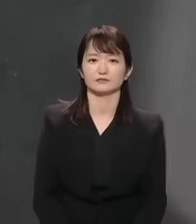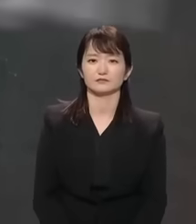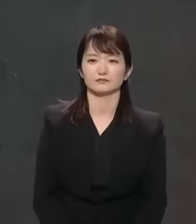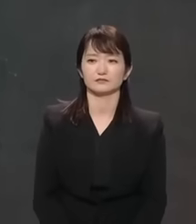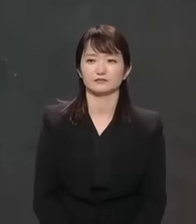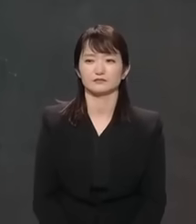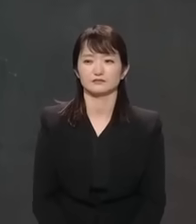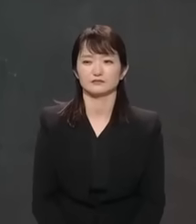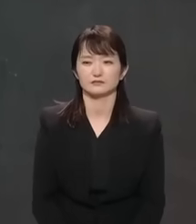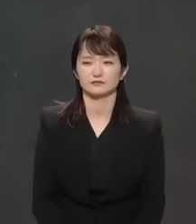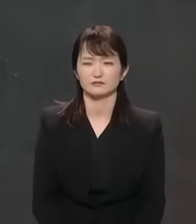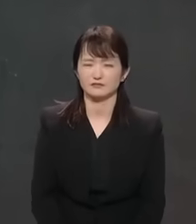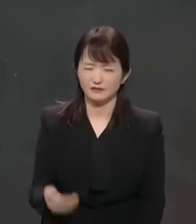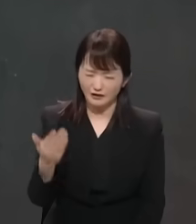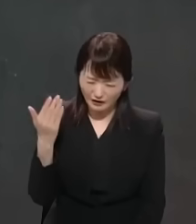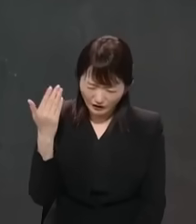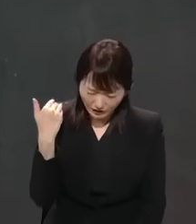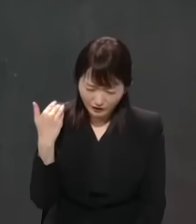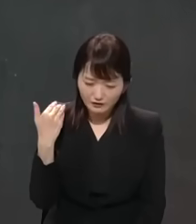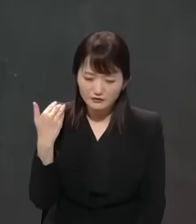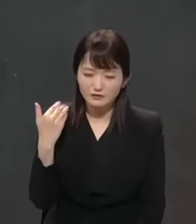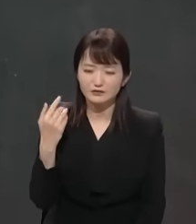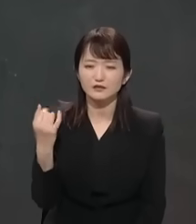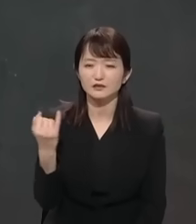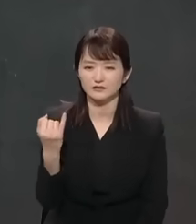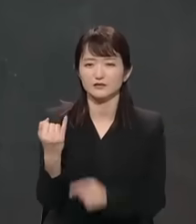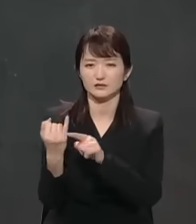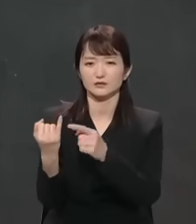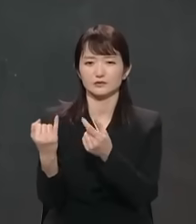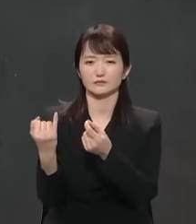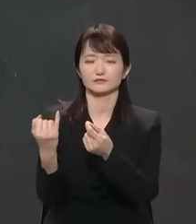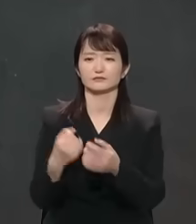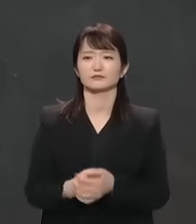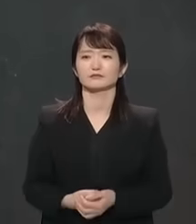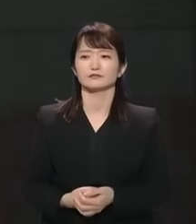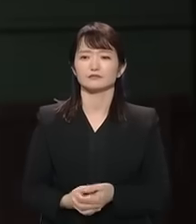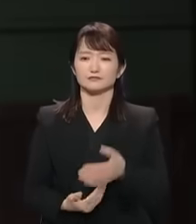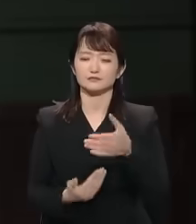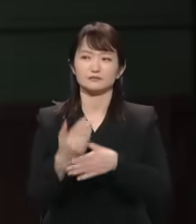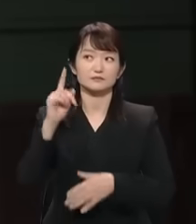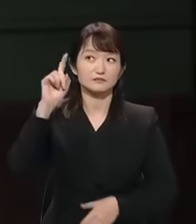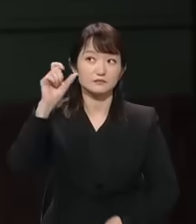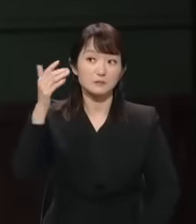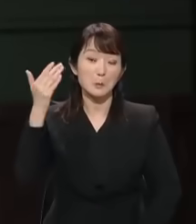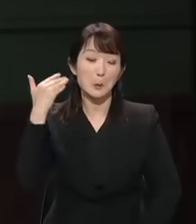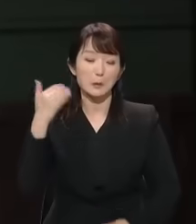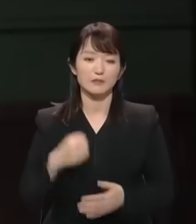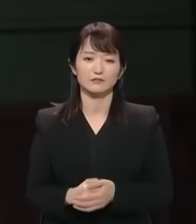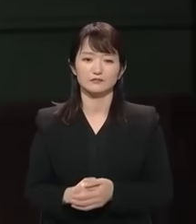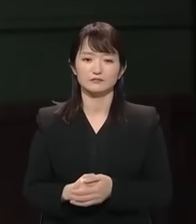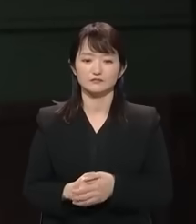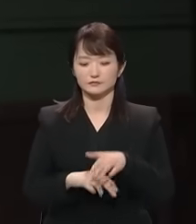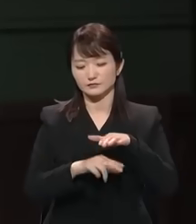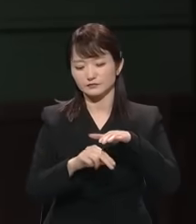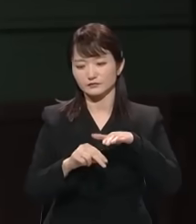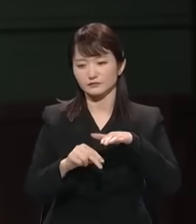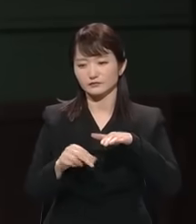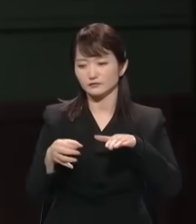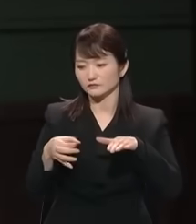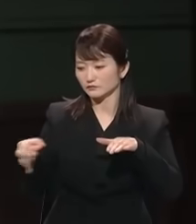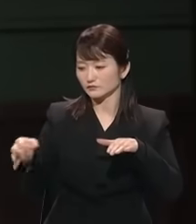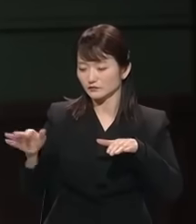짚어보죠 자 그때 그 여자입니다네이 사건 보름 전에도 이미 무임 승차로 적발된 적이 있는